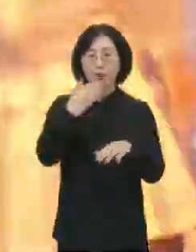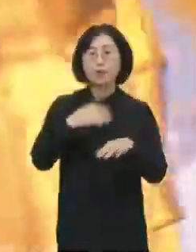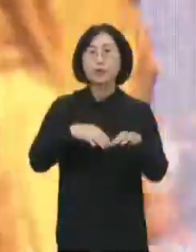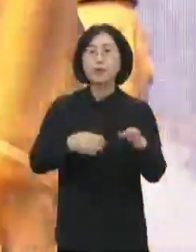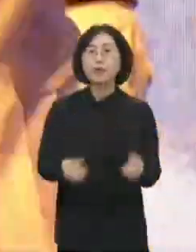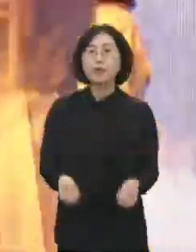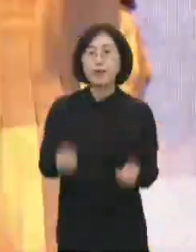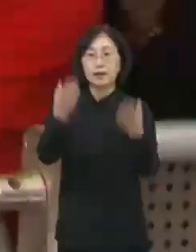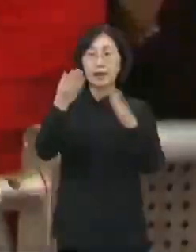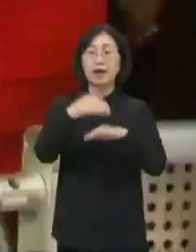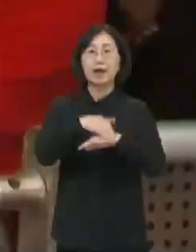운영될 예정입니다